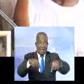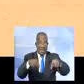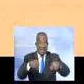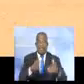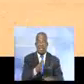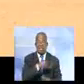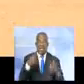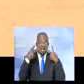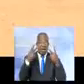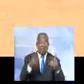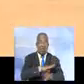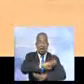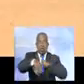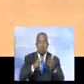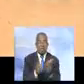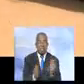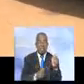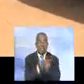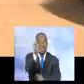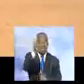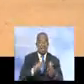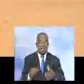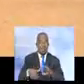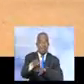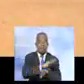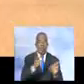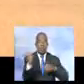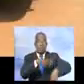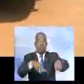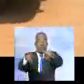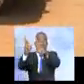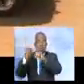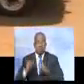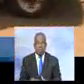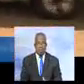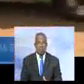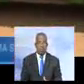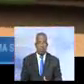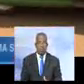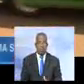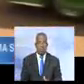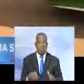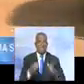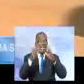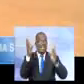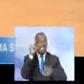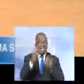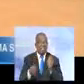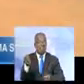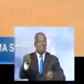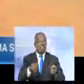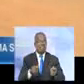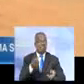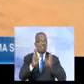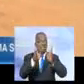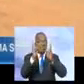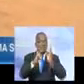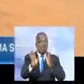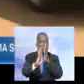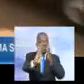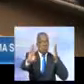embouteillages. Moderniser les infrastructures routières, sensibiliser et réduire de 50% les accidents de la route, seuil